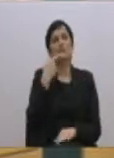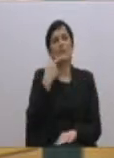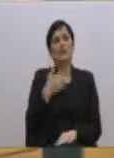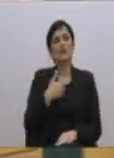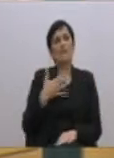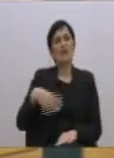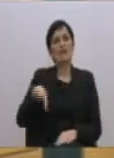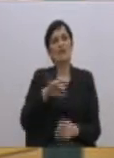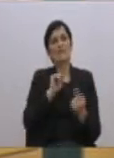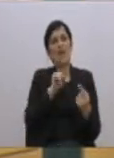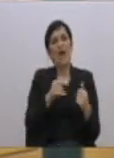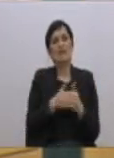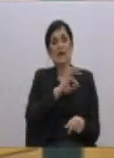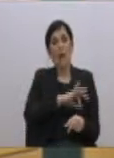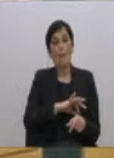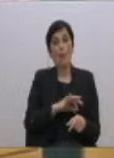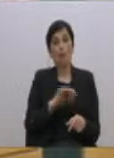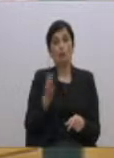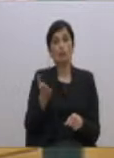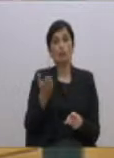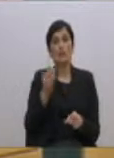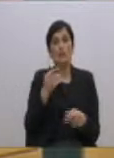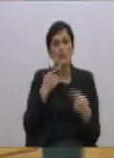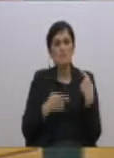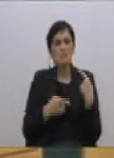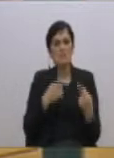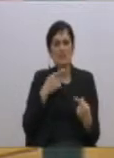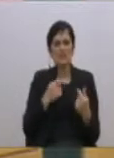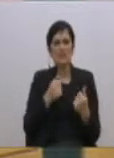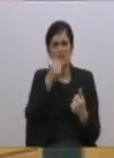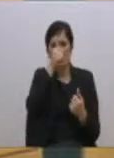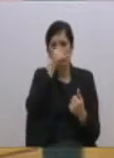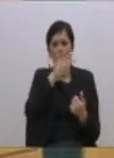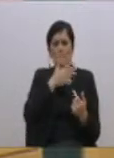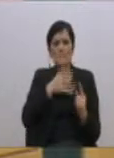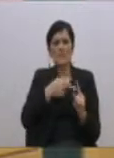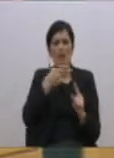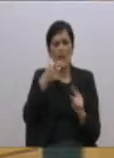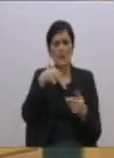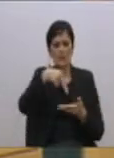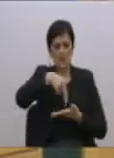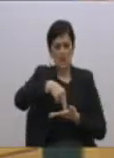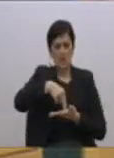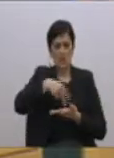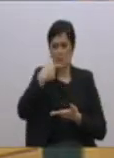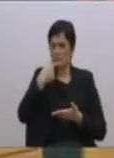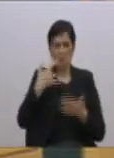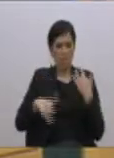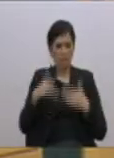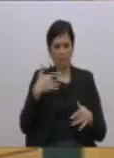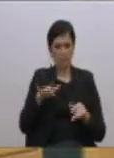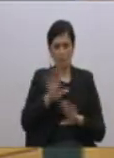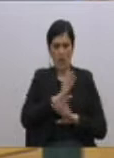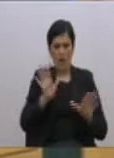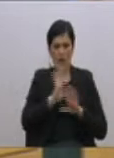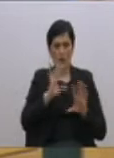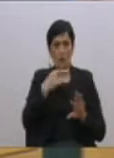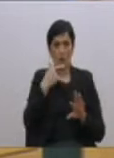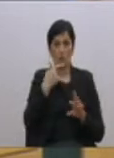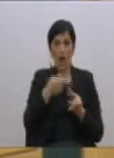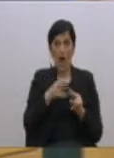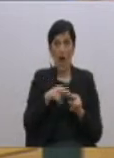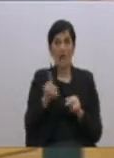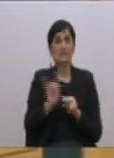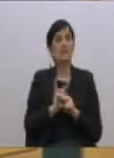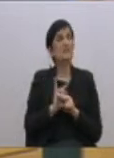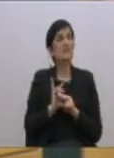ქვეყნის წინააღმდეგ სანქციების გამოყენებაზე იბრძვიან და რამდენიმე თვის წინ მე იდგნენ ამ ტრიბუნასთან და უარყოფდნენ ამას. ესო ცილისწამება